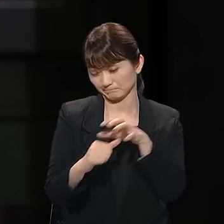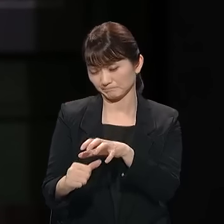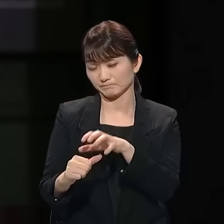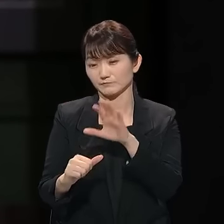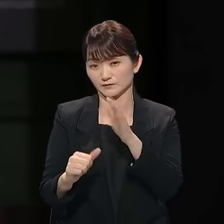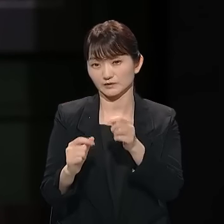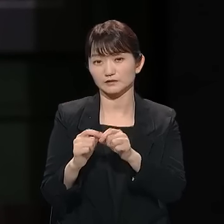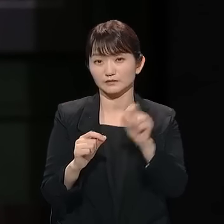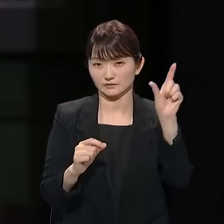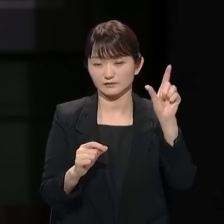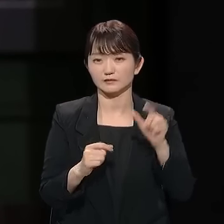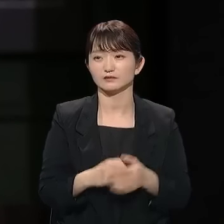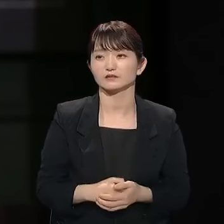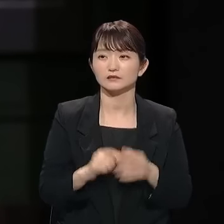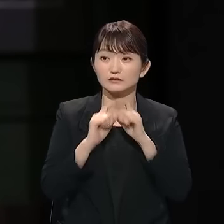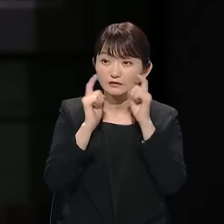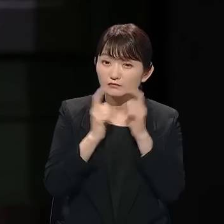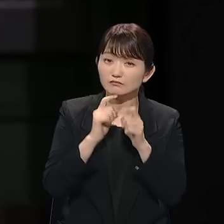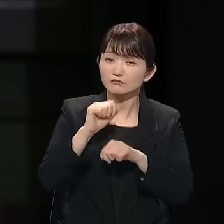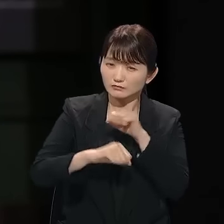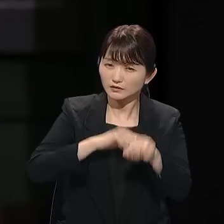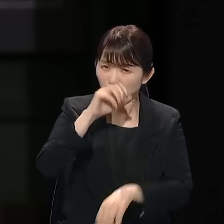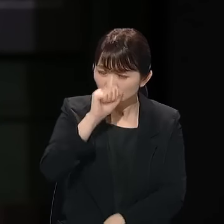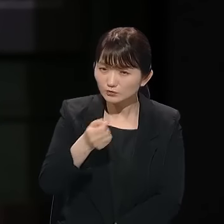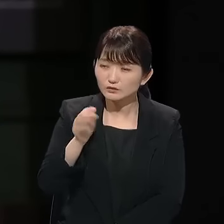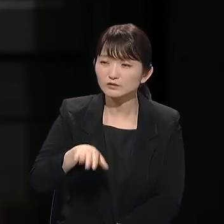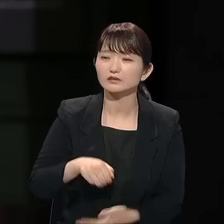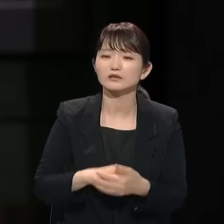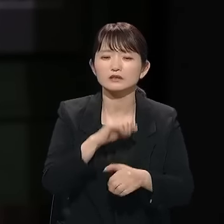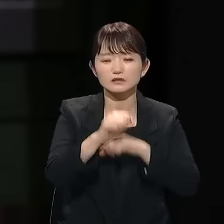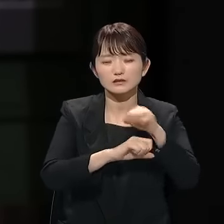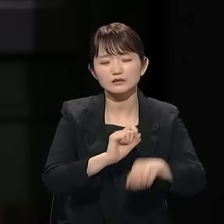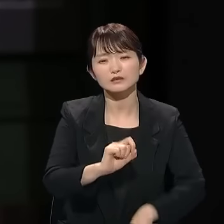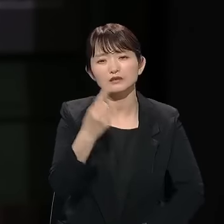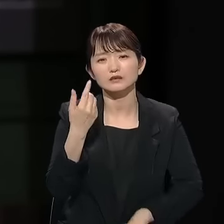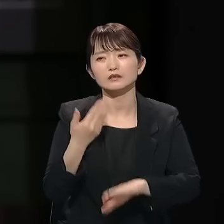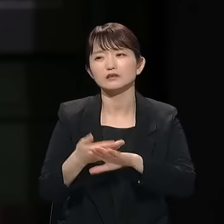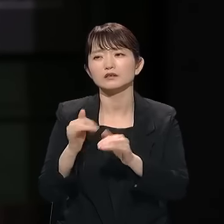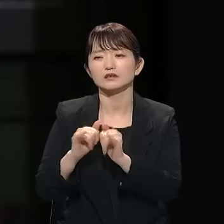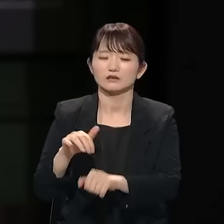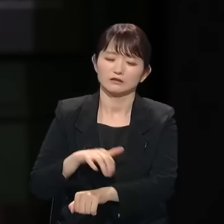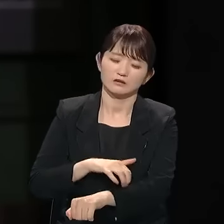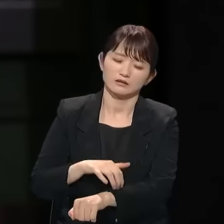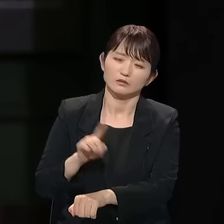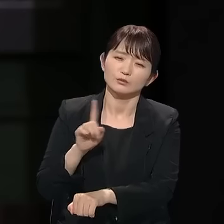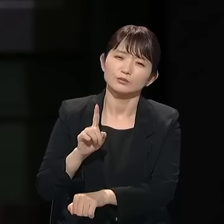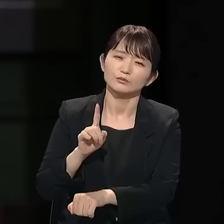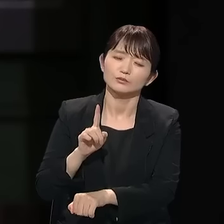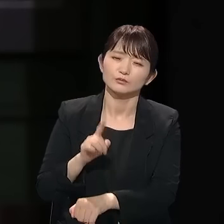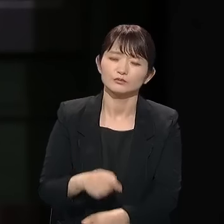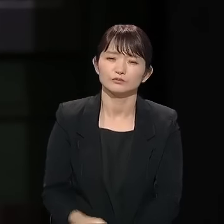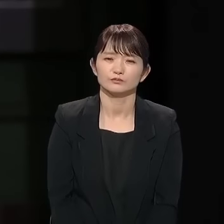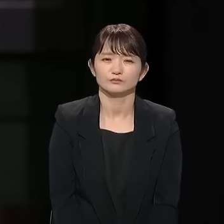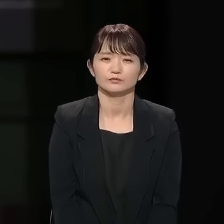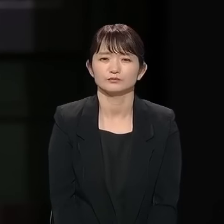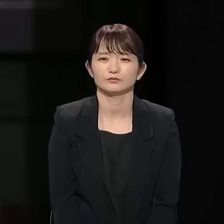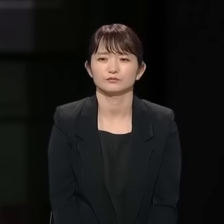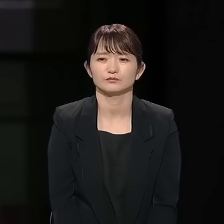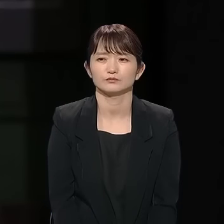많았습니다. 하늘바람님, 개인의 자유 좋습니다. 그런데 그 자유로 인해서 다른 사람들이 불편하면 어떻게 해야 하는 건가요? 라고